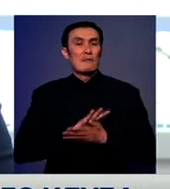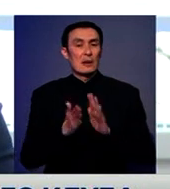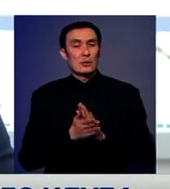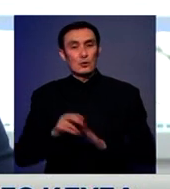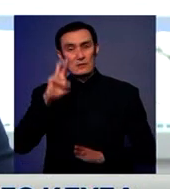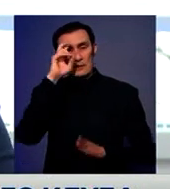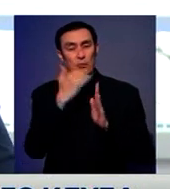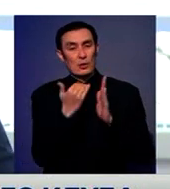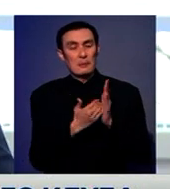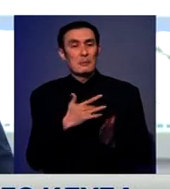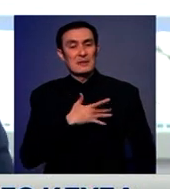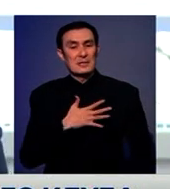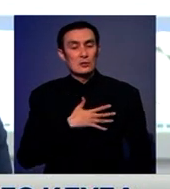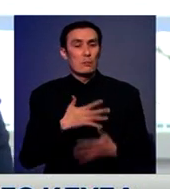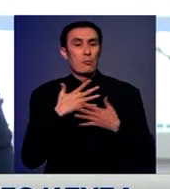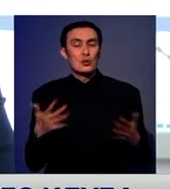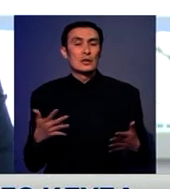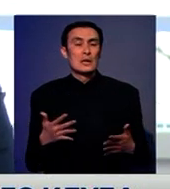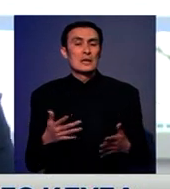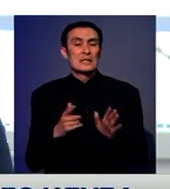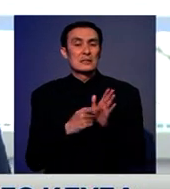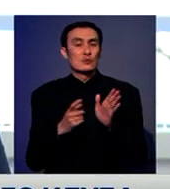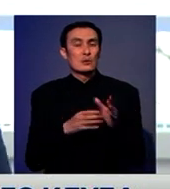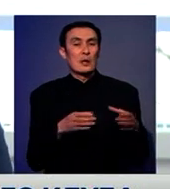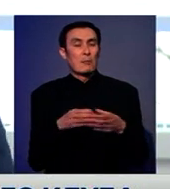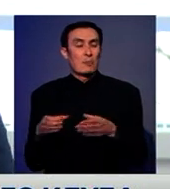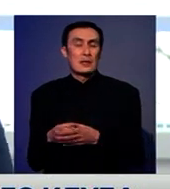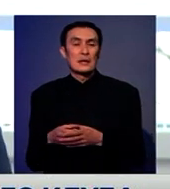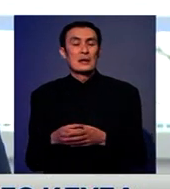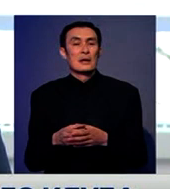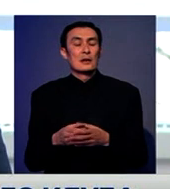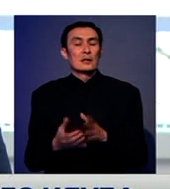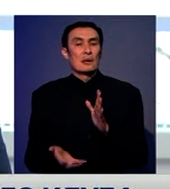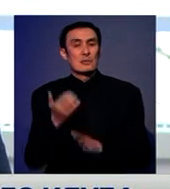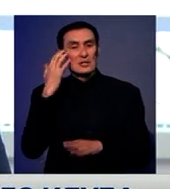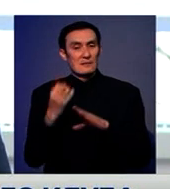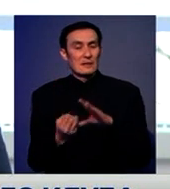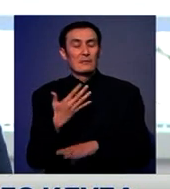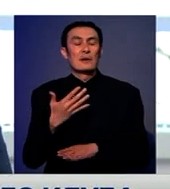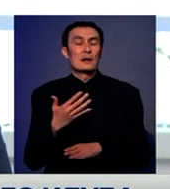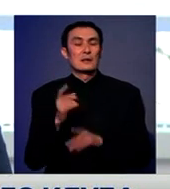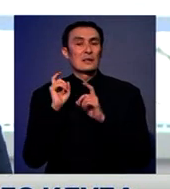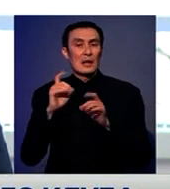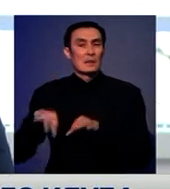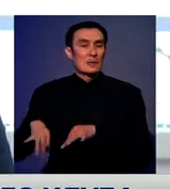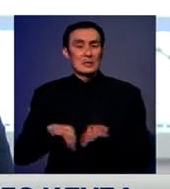государственной программы приватизируются более 700 активов из секторов нефти и газа, транспорта